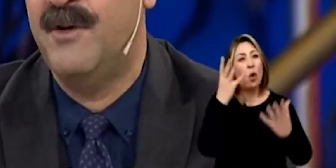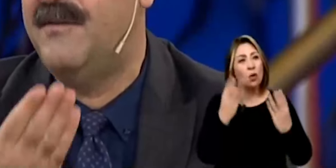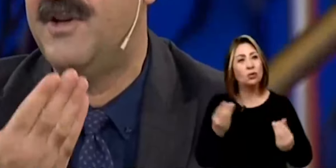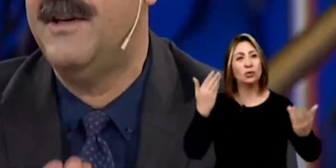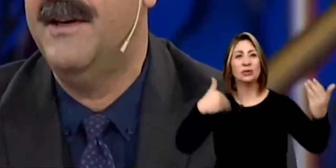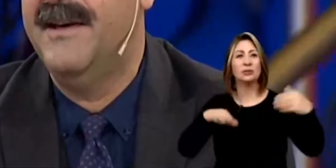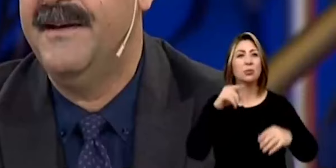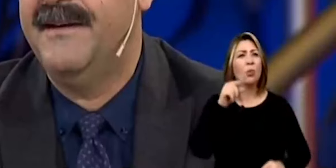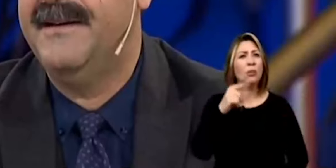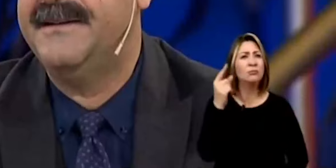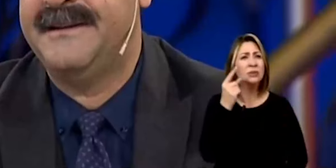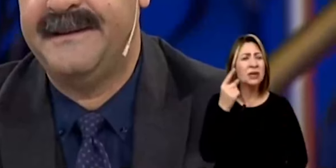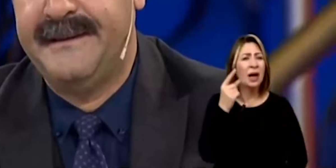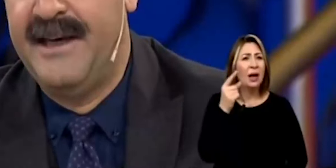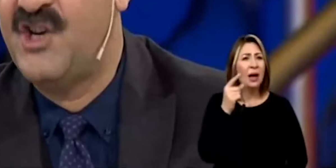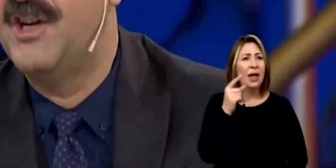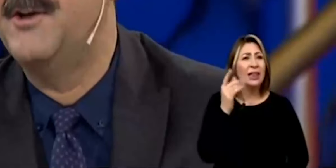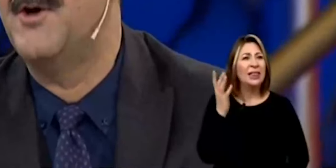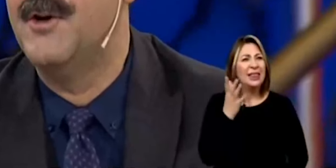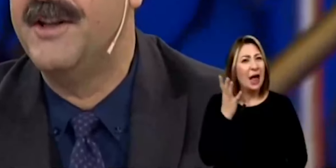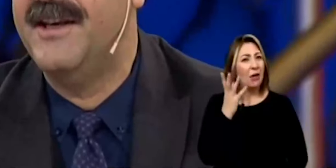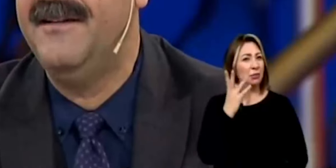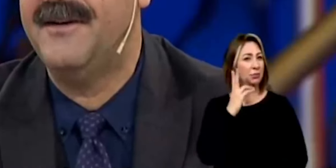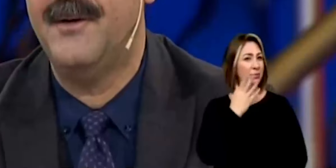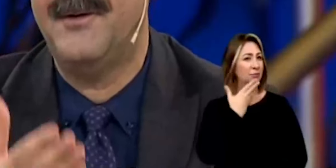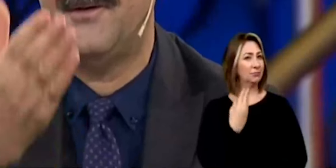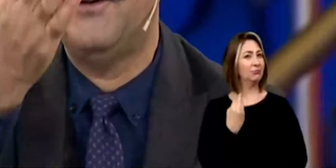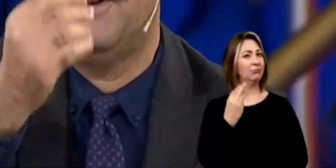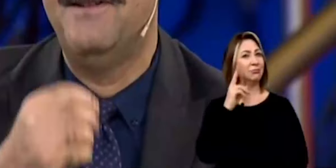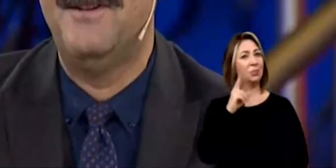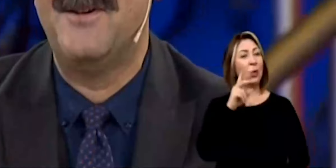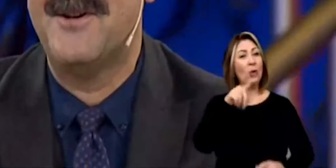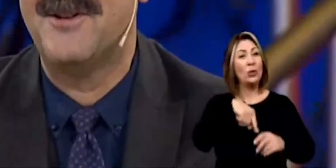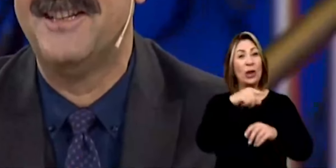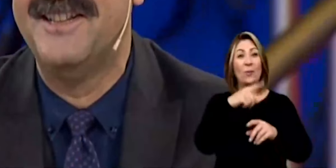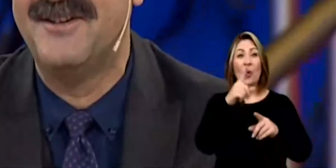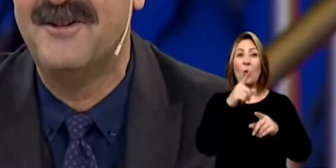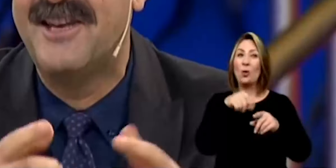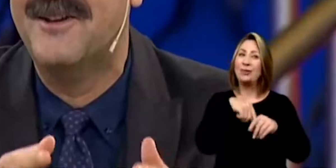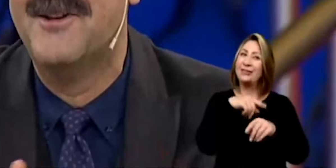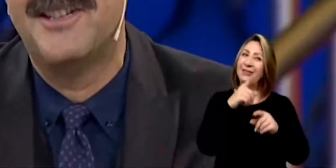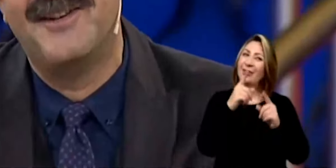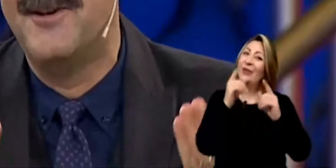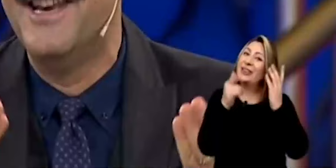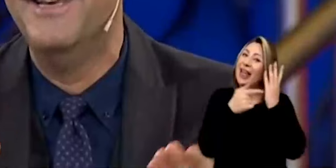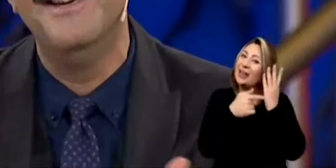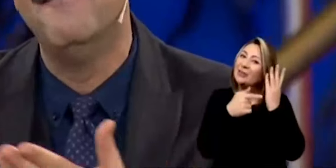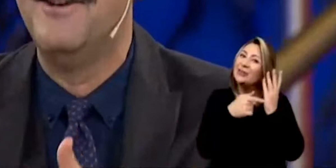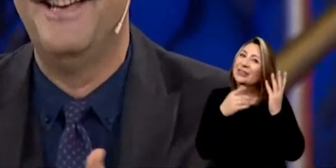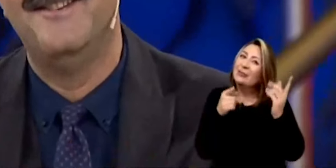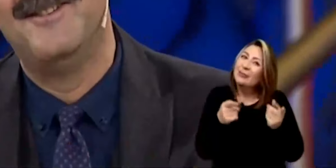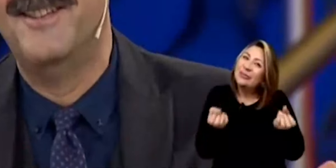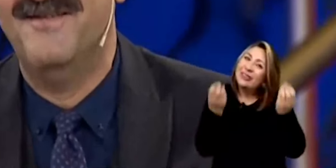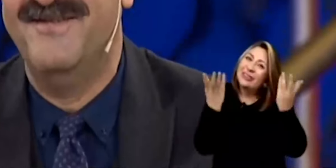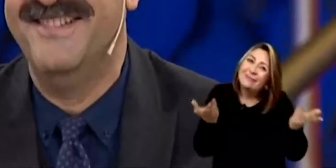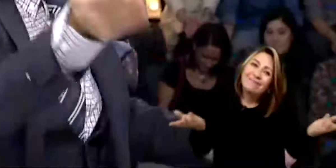dans, böyle bir şey hani daha şık görünür diye. O dönemin o koşullarındaki o teknolojiyle görünen bu